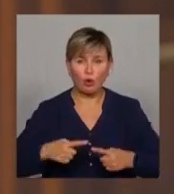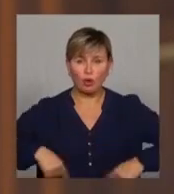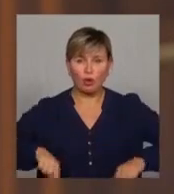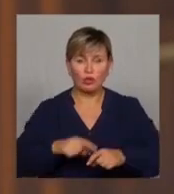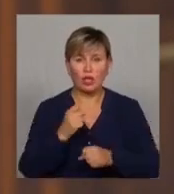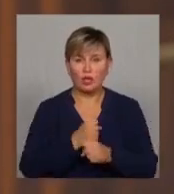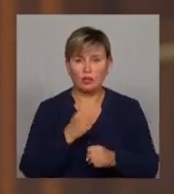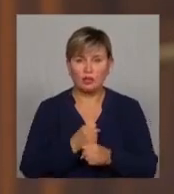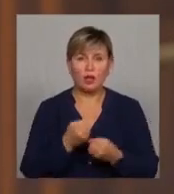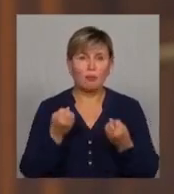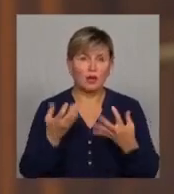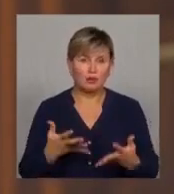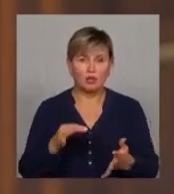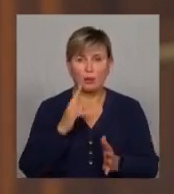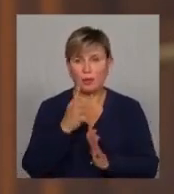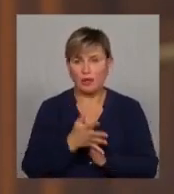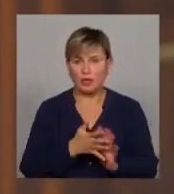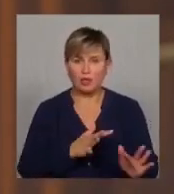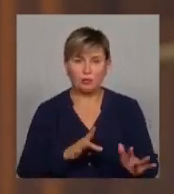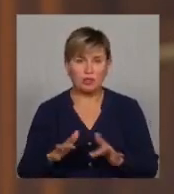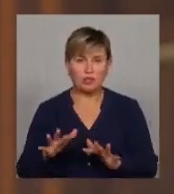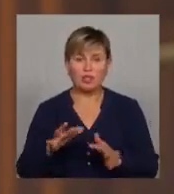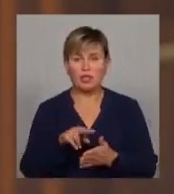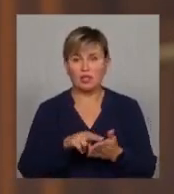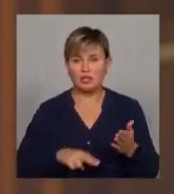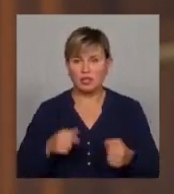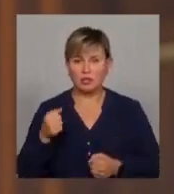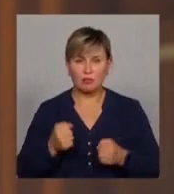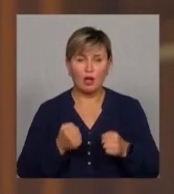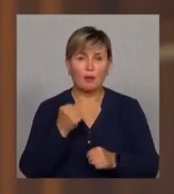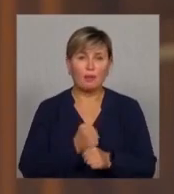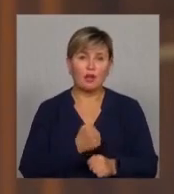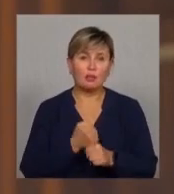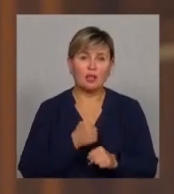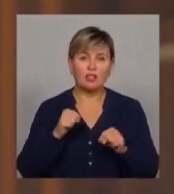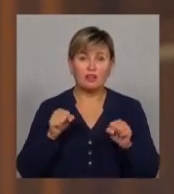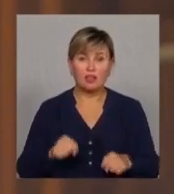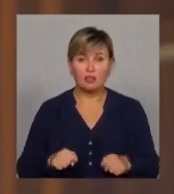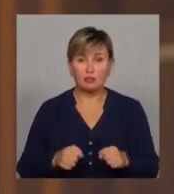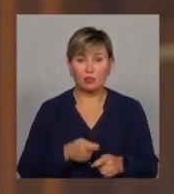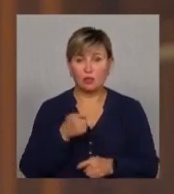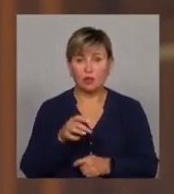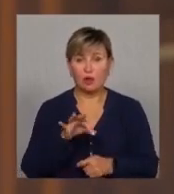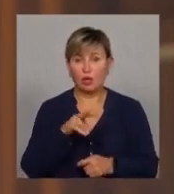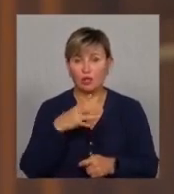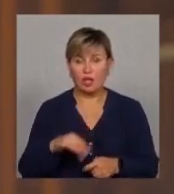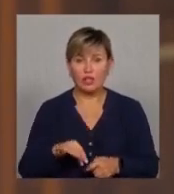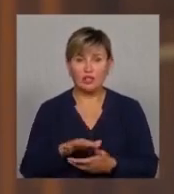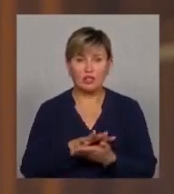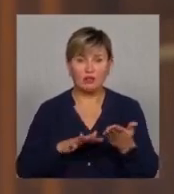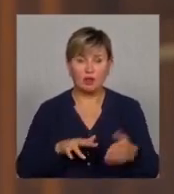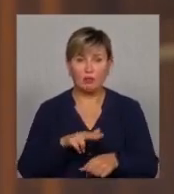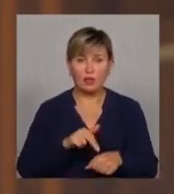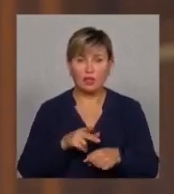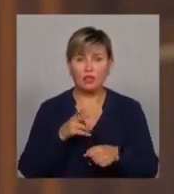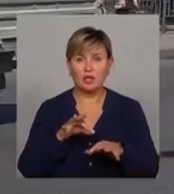для максимально простой и понятной процедуры легализации автомобилей. Прорабатывается возможность подачи онлайн-заявления в полицию для